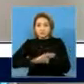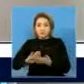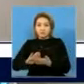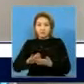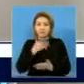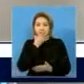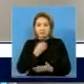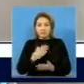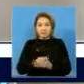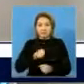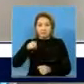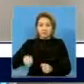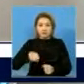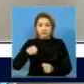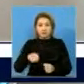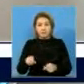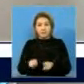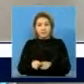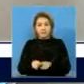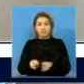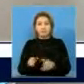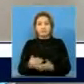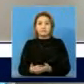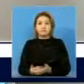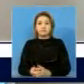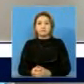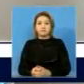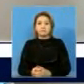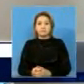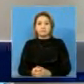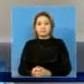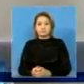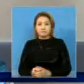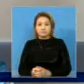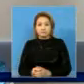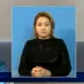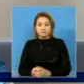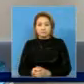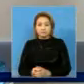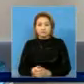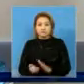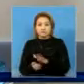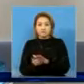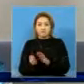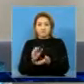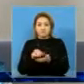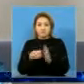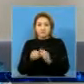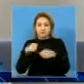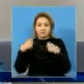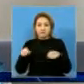етіп, мерсорубка осы мерсорубканың арқасында мерсорубкаге тартып, осындай фасовать етіп,